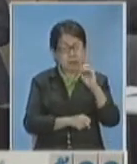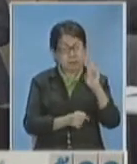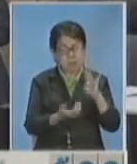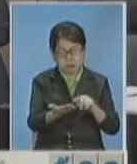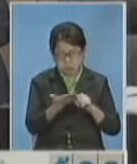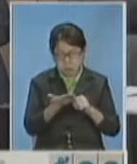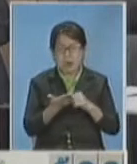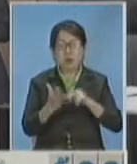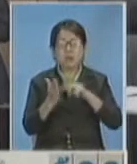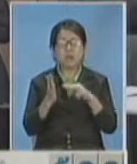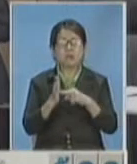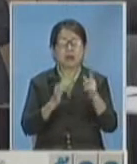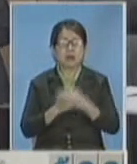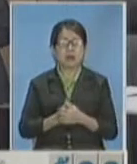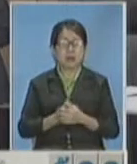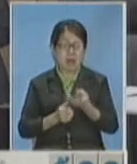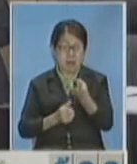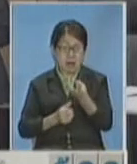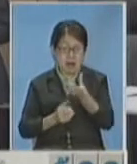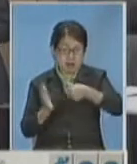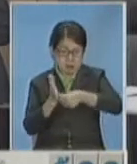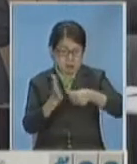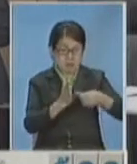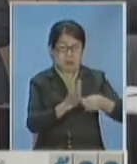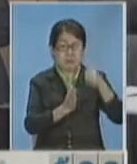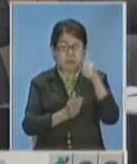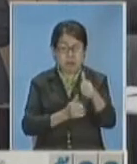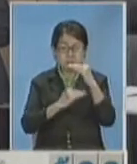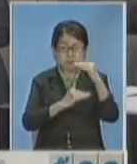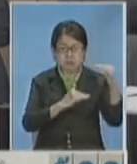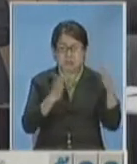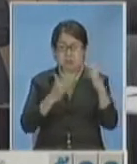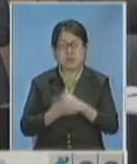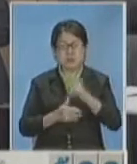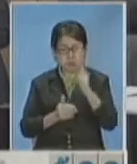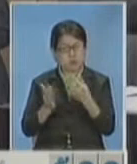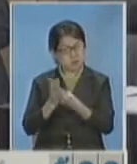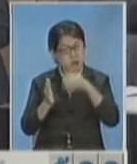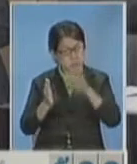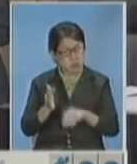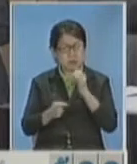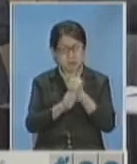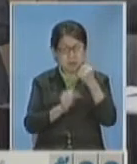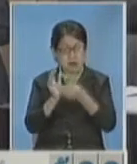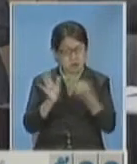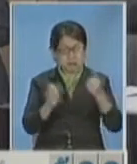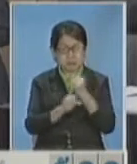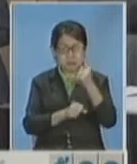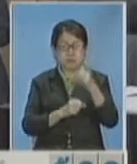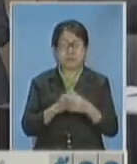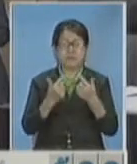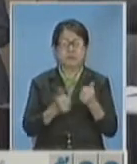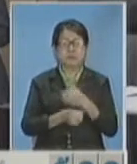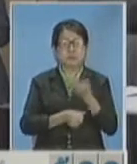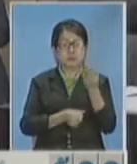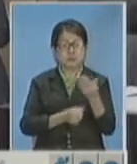เต็มคือจำงานจำนำทุกเม็ดเพราะฉะนั้นดิฉันคิดว่างบประมาณตรงส่วนนี้จะต้องปรับลดลงได้อีกนะคะและในการของบประม